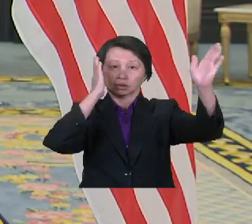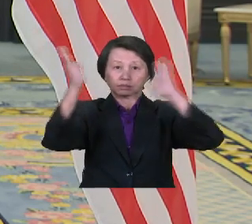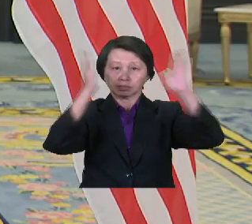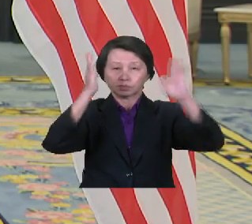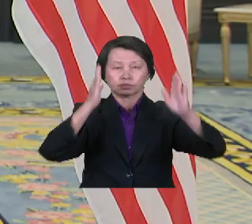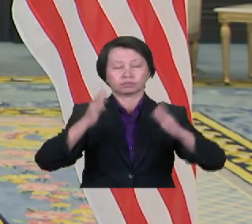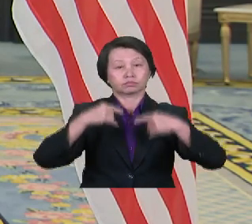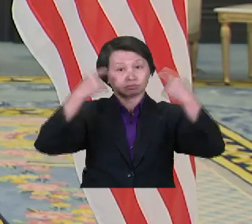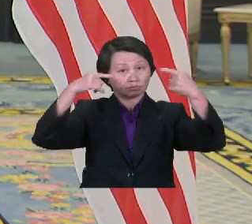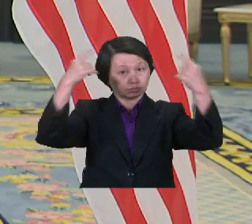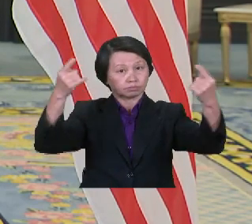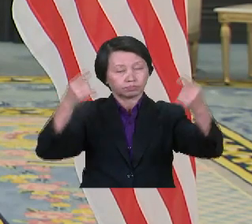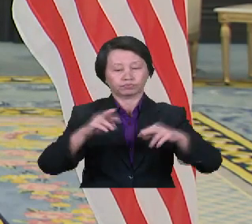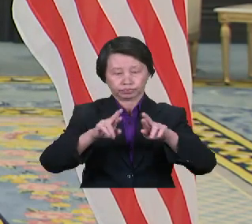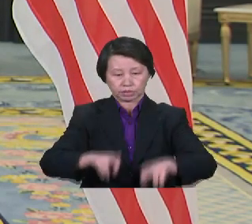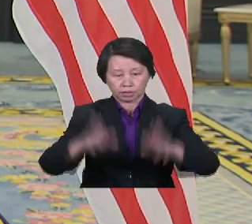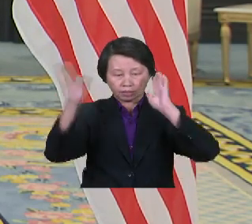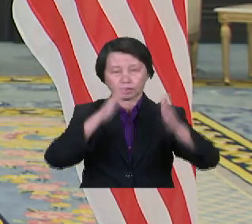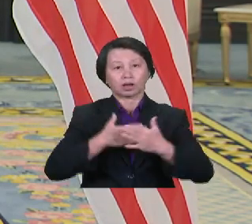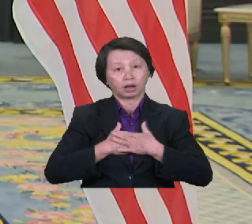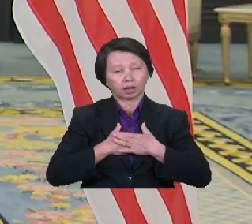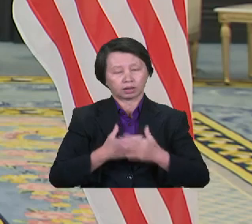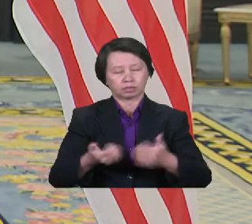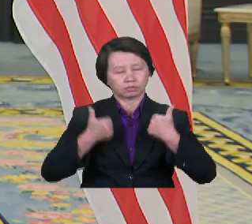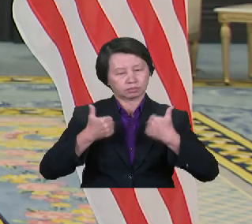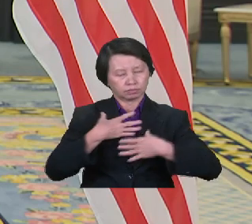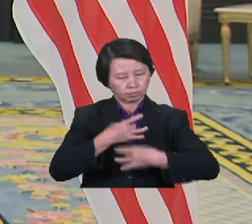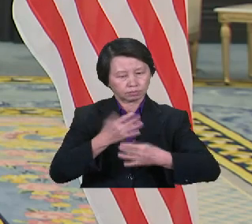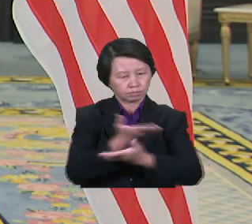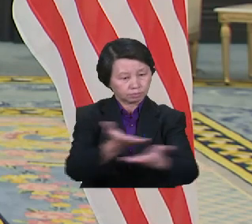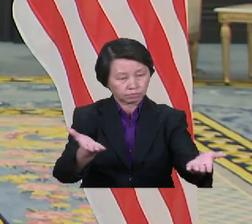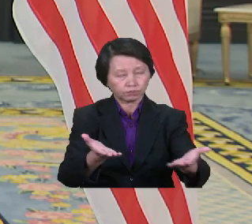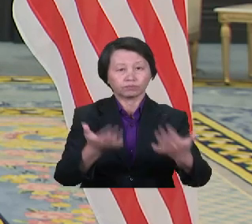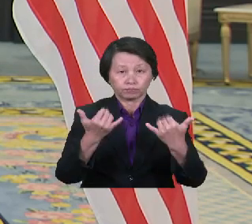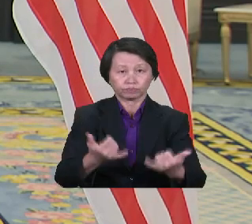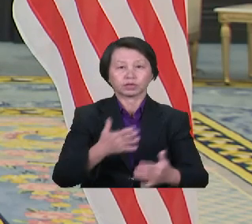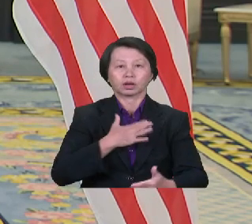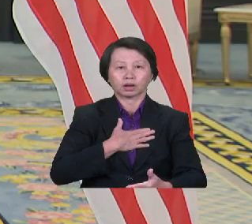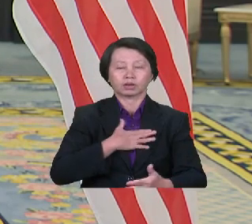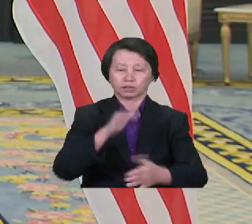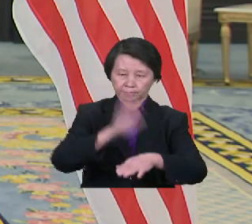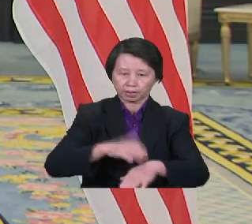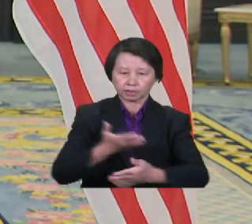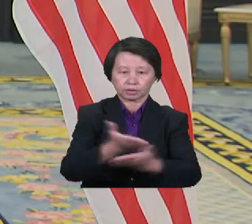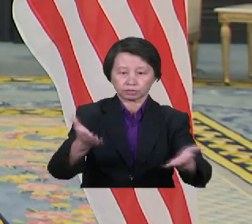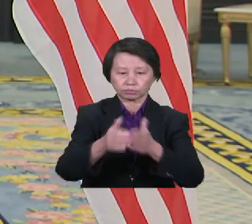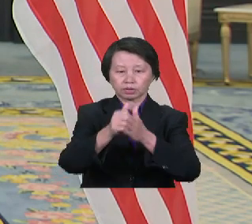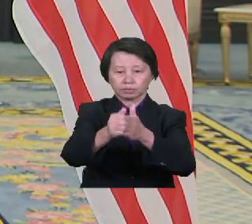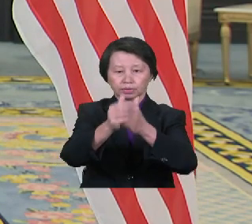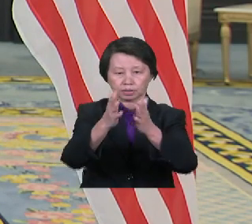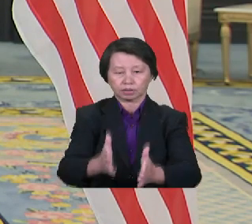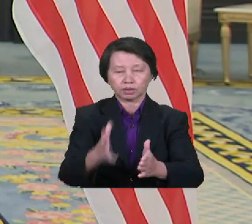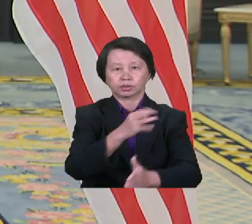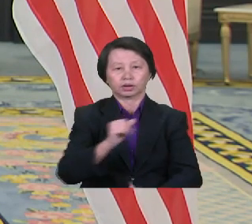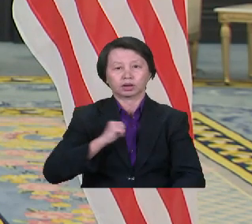yang gembilang rakyat Malaysia yang beta sanjungi sekalian Pada kesempatan ini beta ingin mengajak pemimpin negara dan